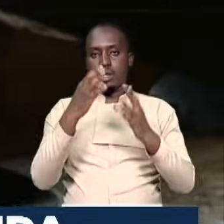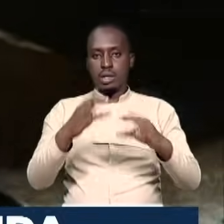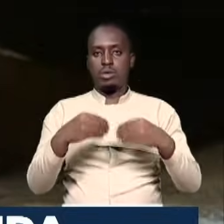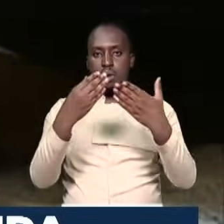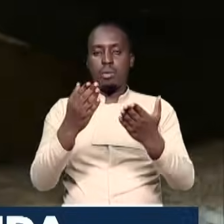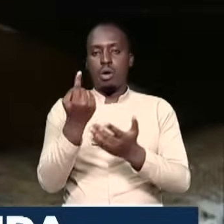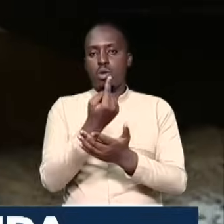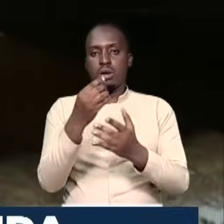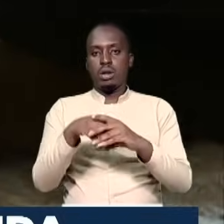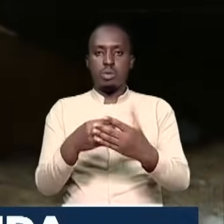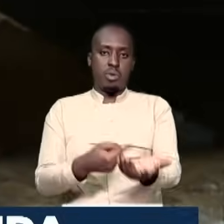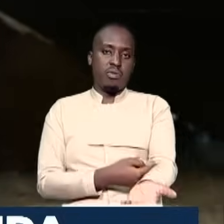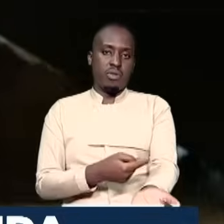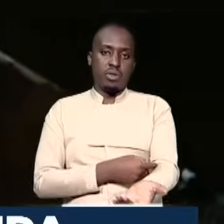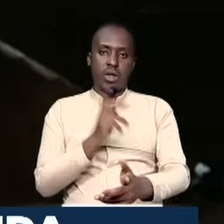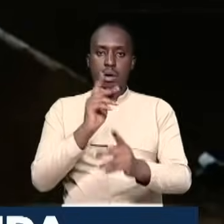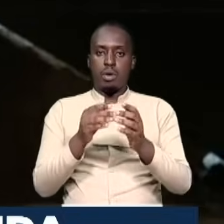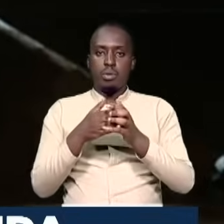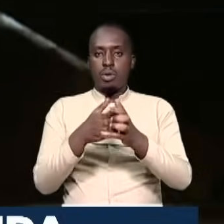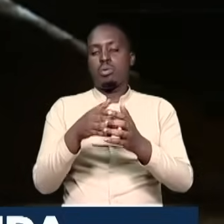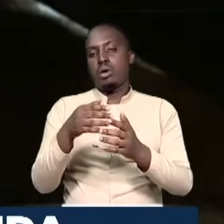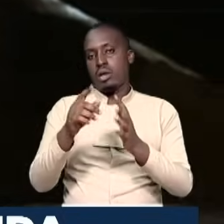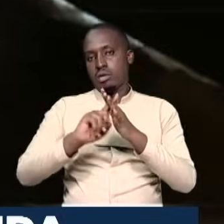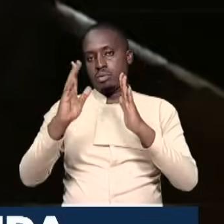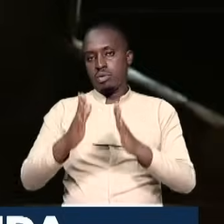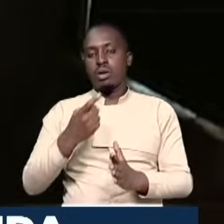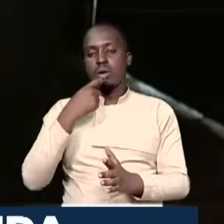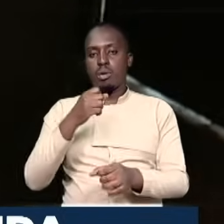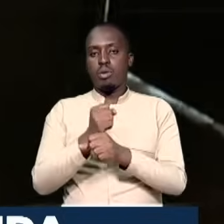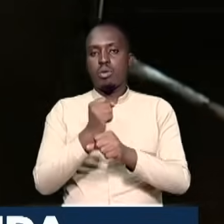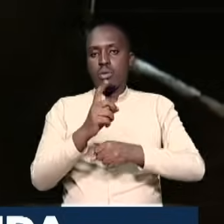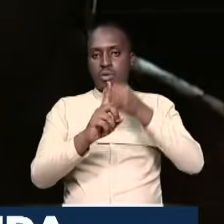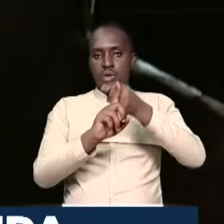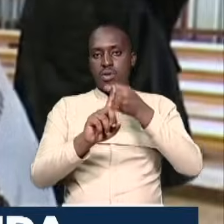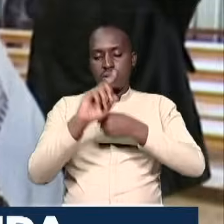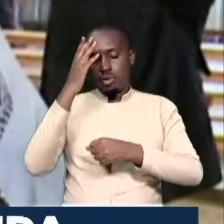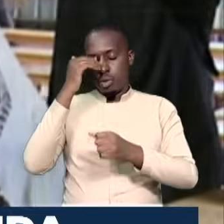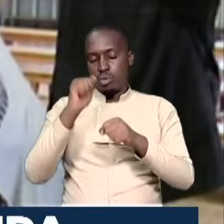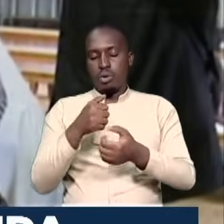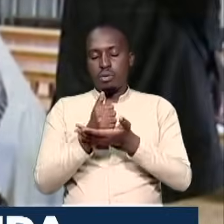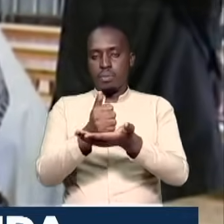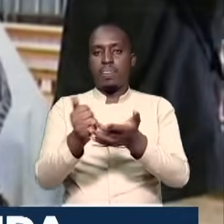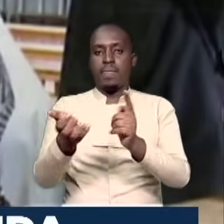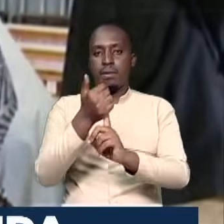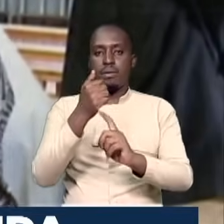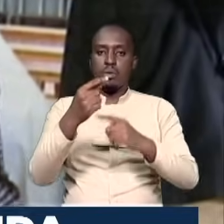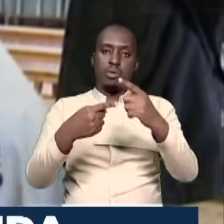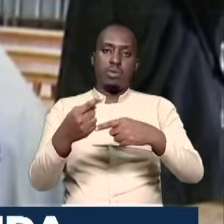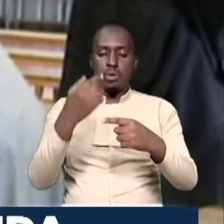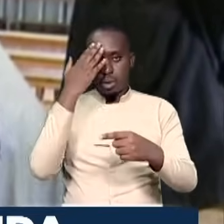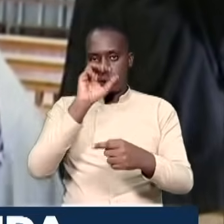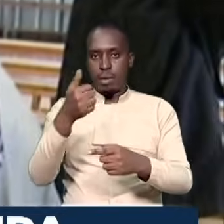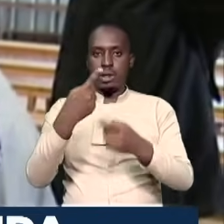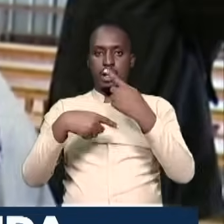usibye ubuvuzi. Abayoboreza impunzi basanga hakwiye gukora ubuvugizi kugira ngo ubufasha bwazo bugumeho, kuko hari benshi bazagirwaho